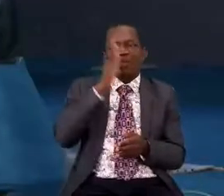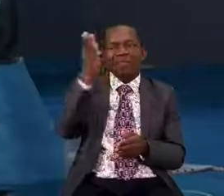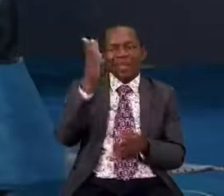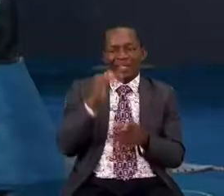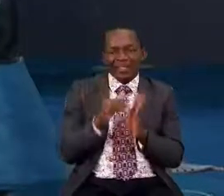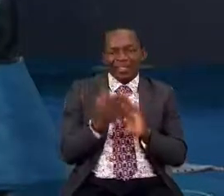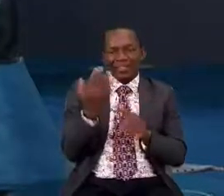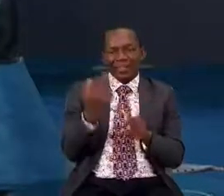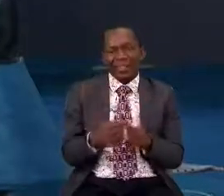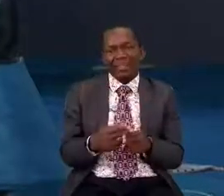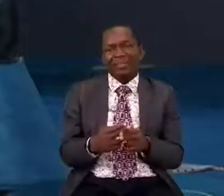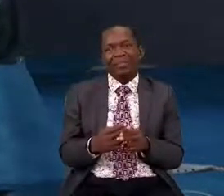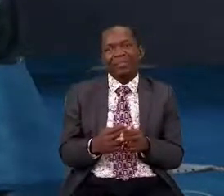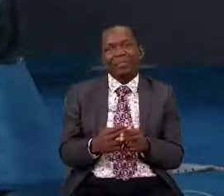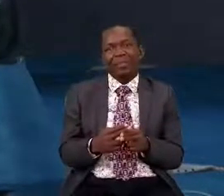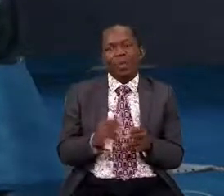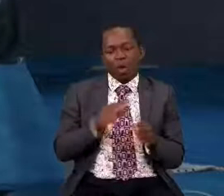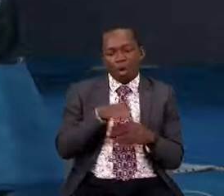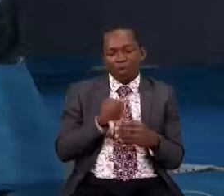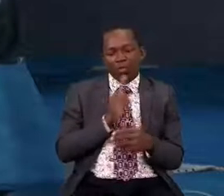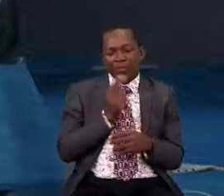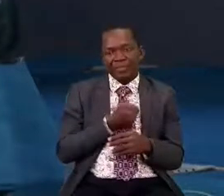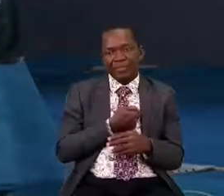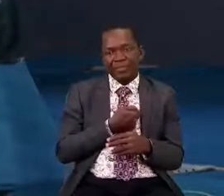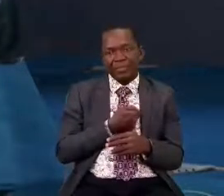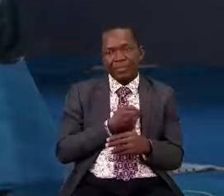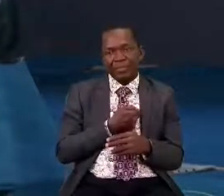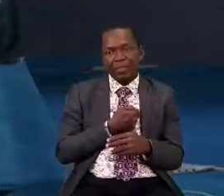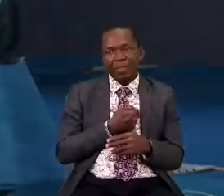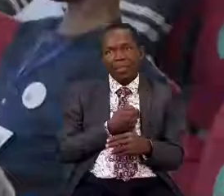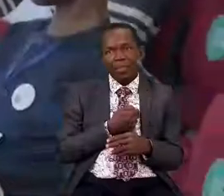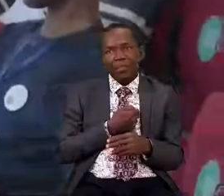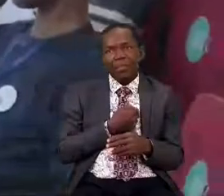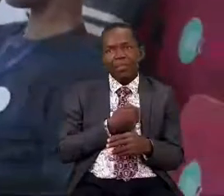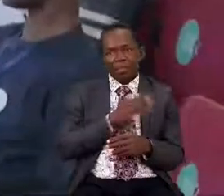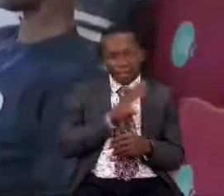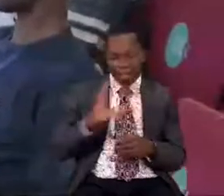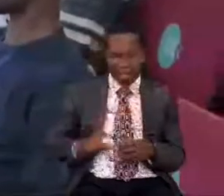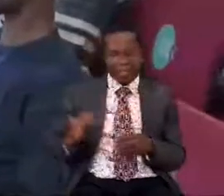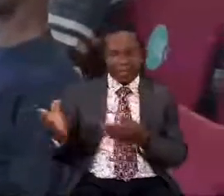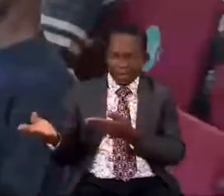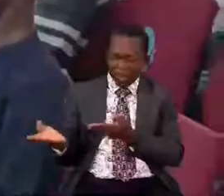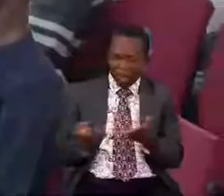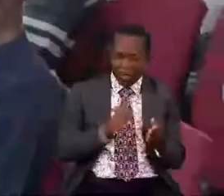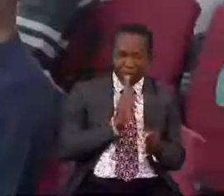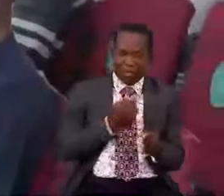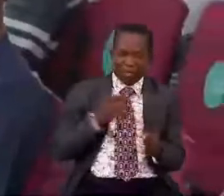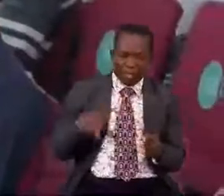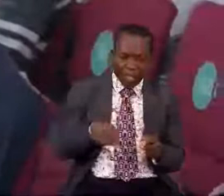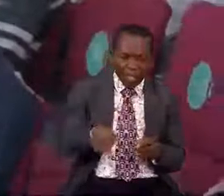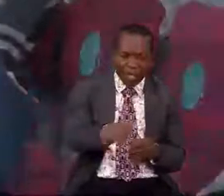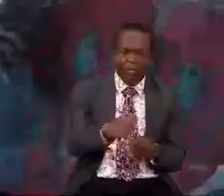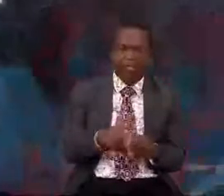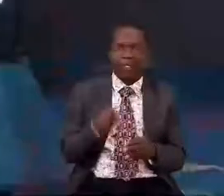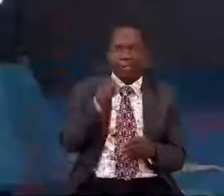Christ va nous amener. Et il nous conduira là-bas. Aidez tout